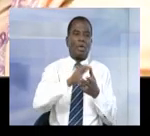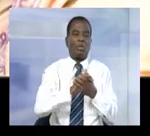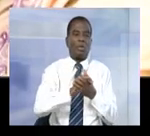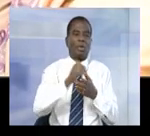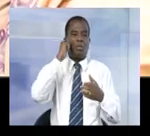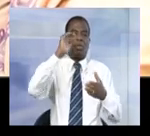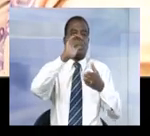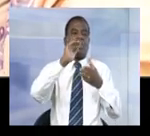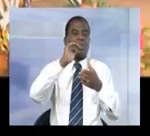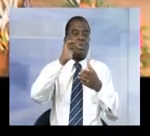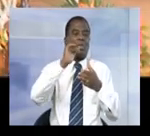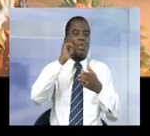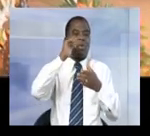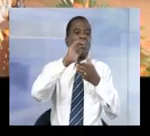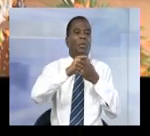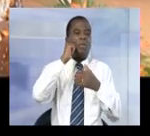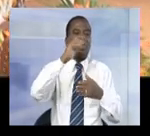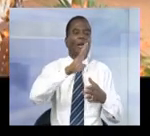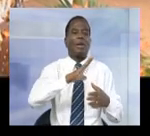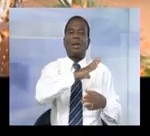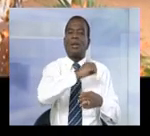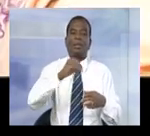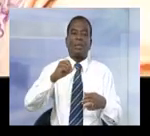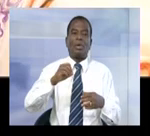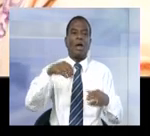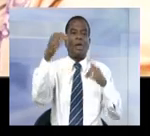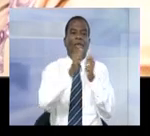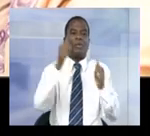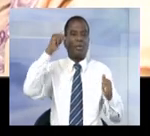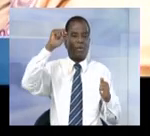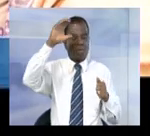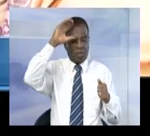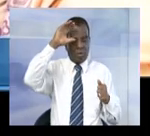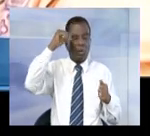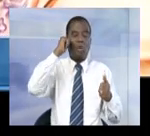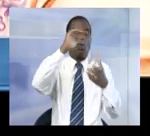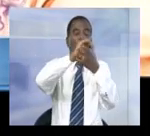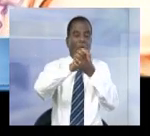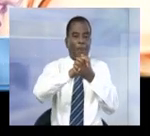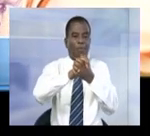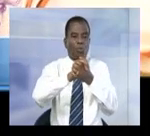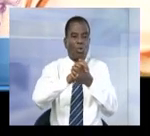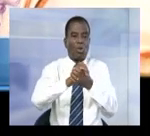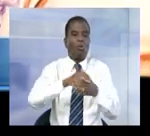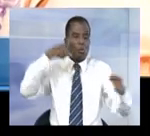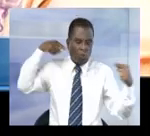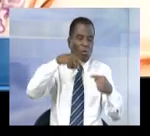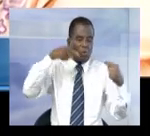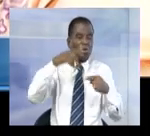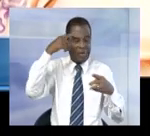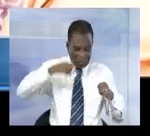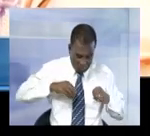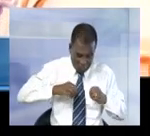Présidente, aux côtés de votre époux, vous menez le bon combat. Celui de la lutte contre la pauvreté au niveau de vos